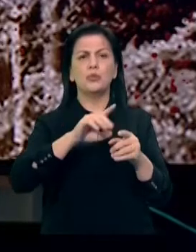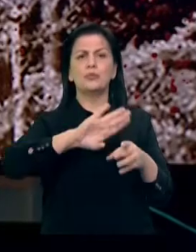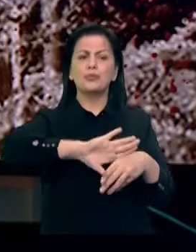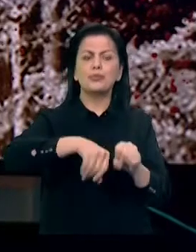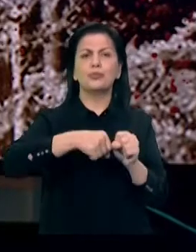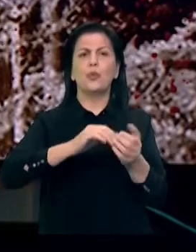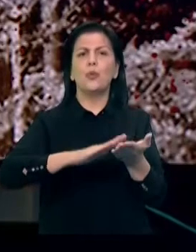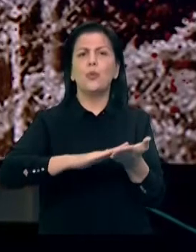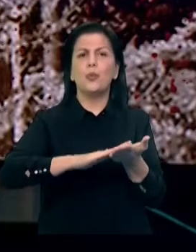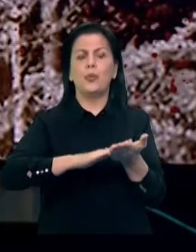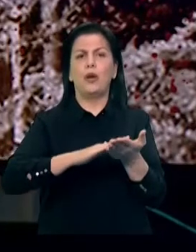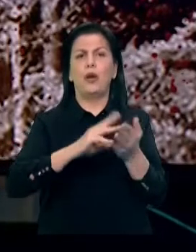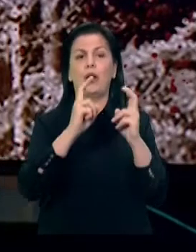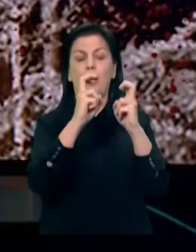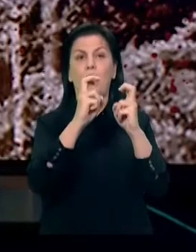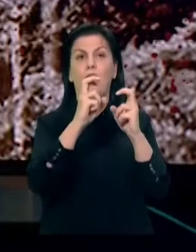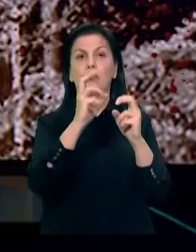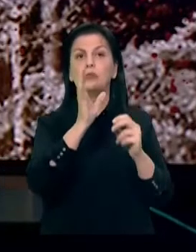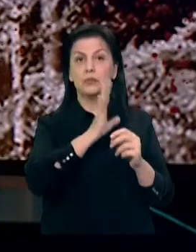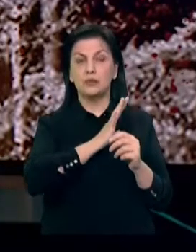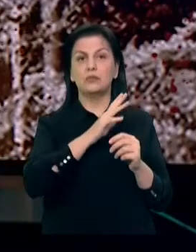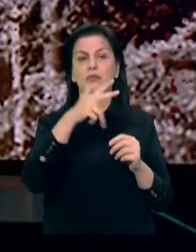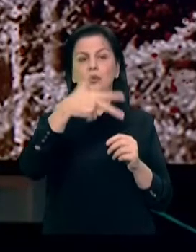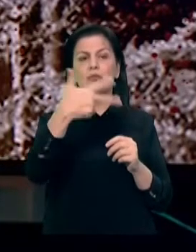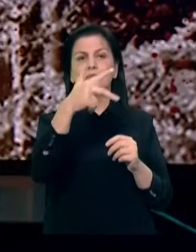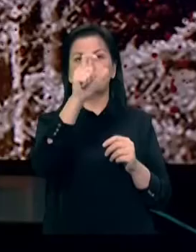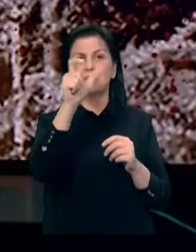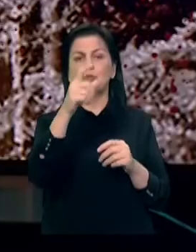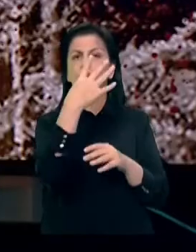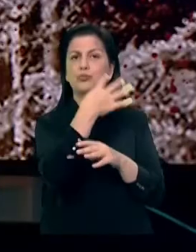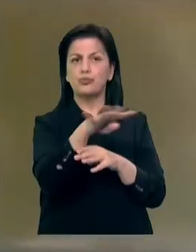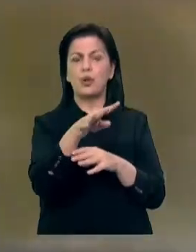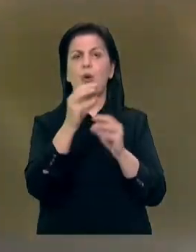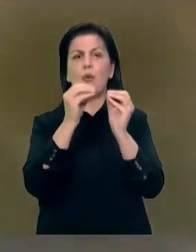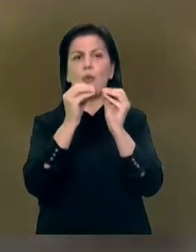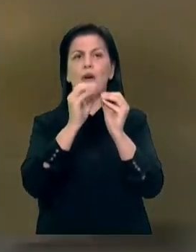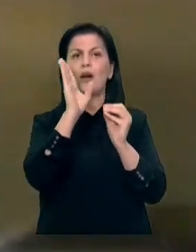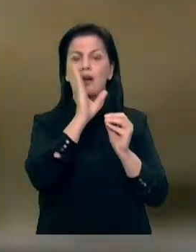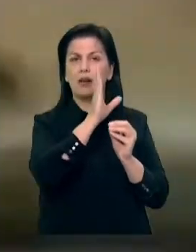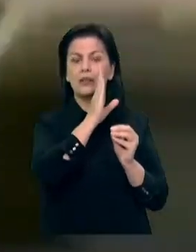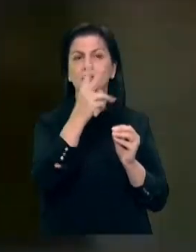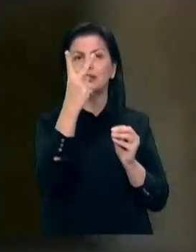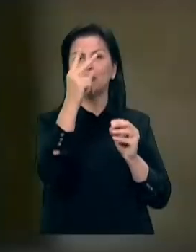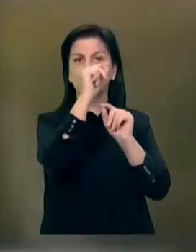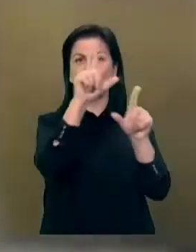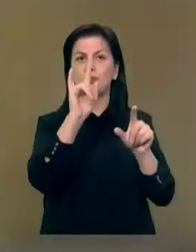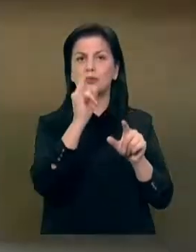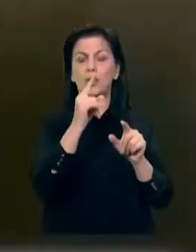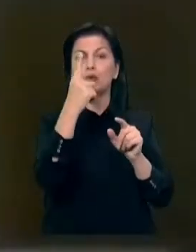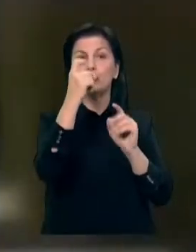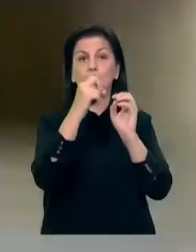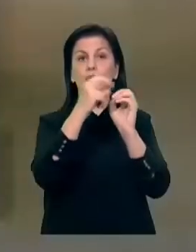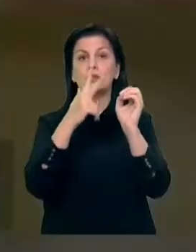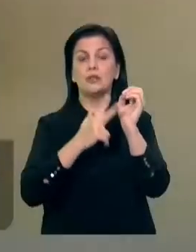siyasətinin davamı idi. İşğal zamanı 33 nəfər güllələnib, onu qadın, ikisi məktəbli olmaqla 118